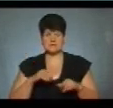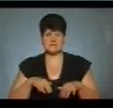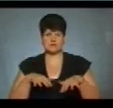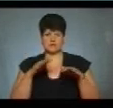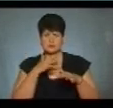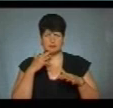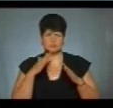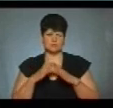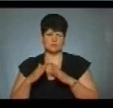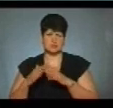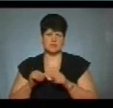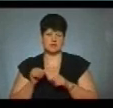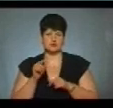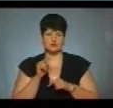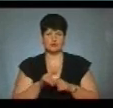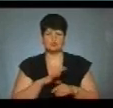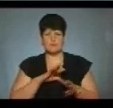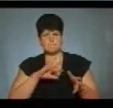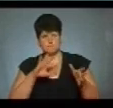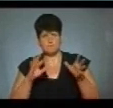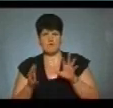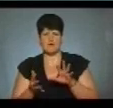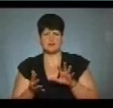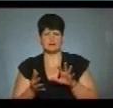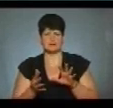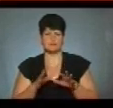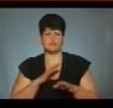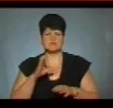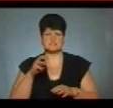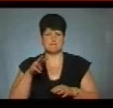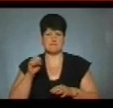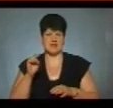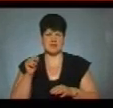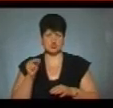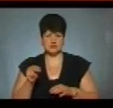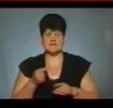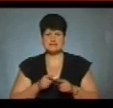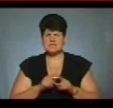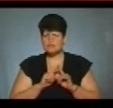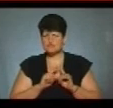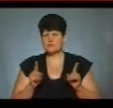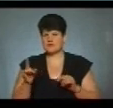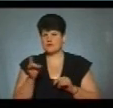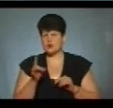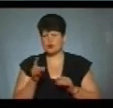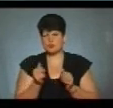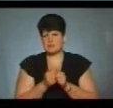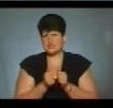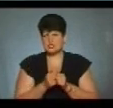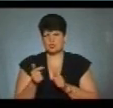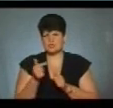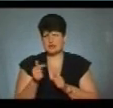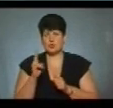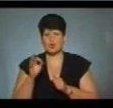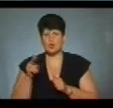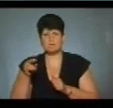багато будівель, крім цього, ще були повалені, прийшов був смерч, було особливо це район ближче до Гусятинщини, там